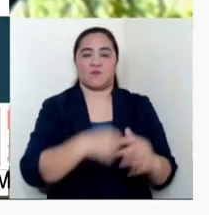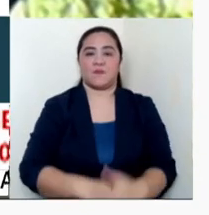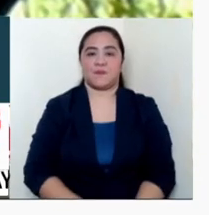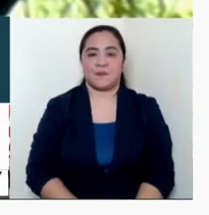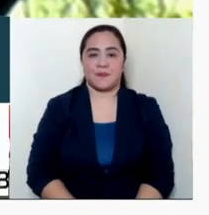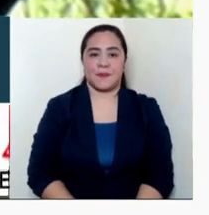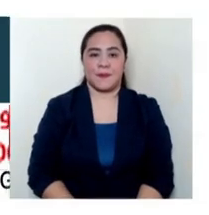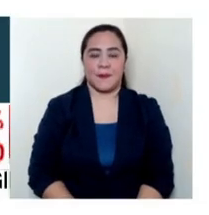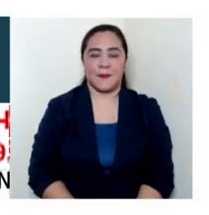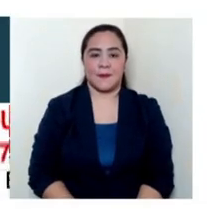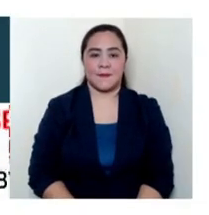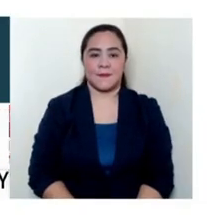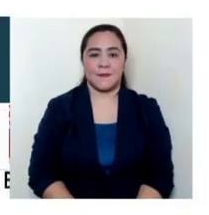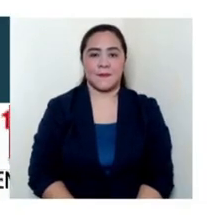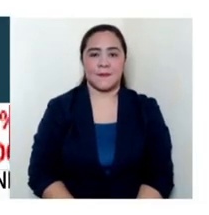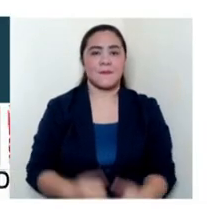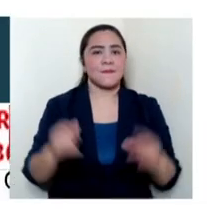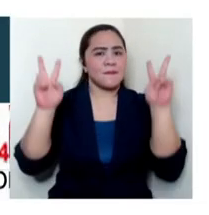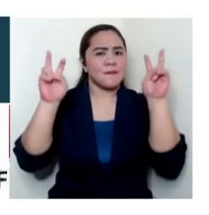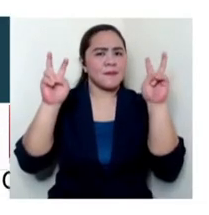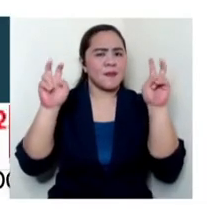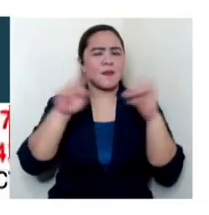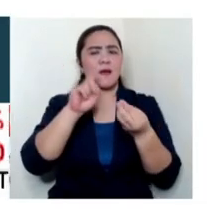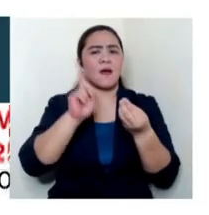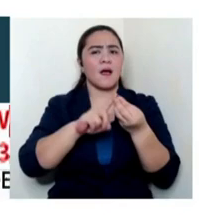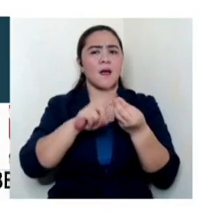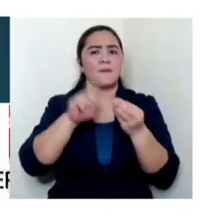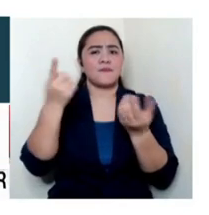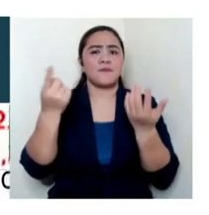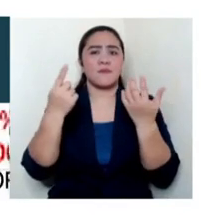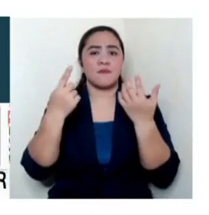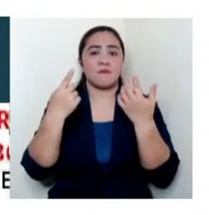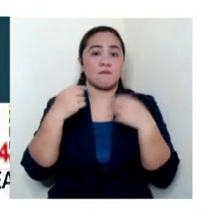right. Let's talk about your inclusion in the